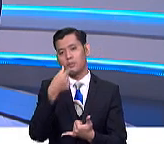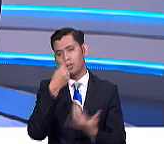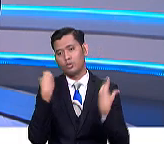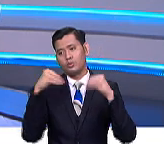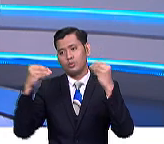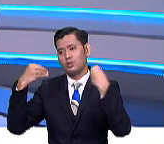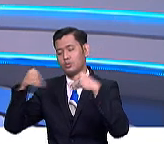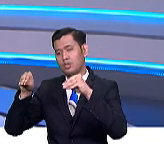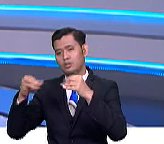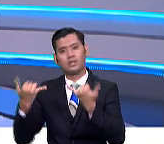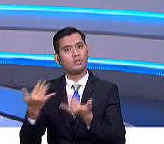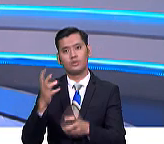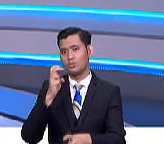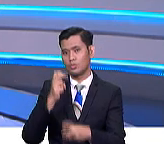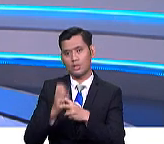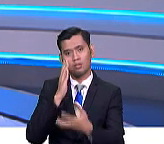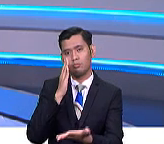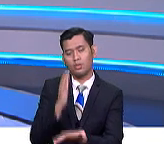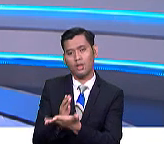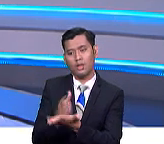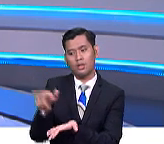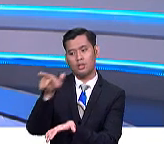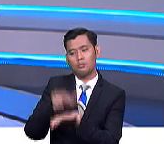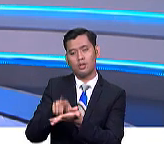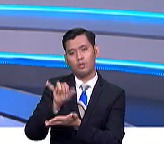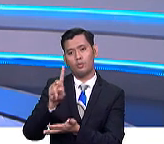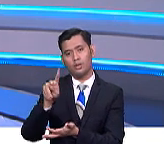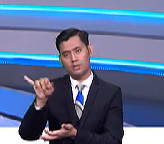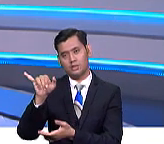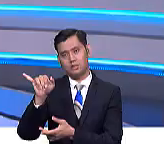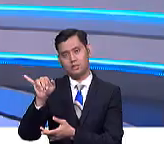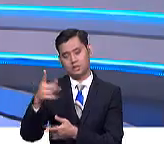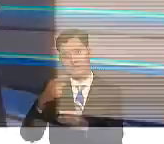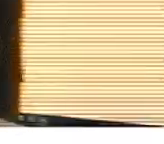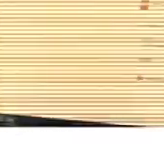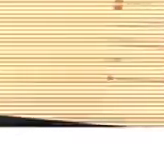sukar dikekang. Ikuti laporan wartawan Syazwani Samsu.